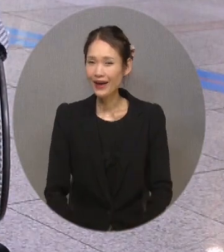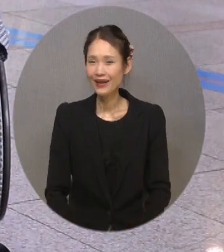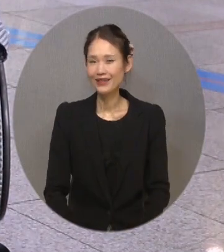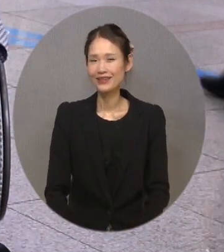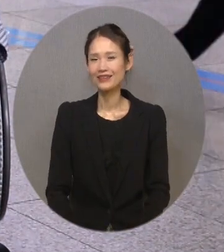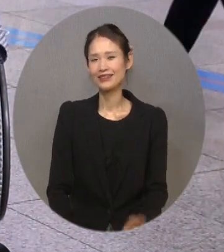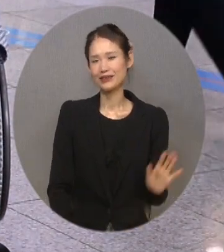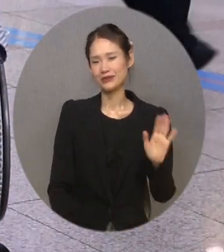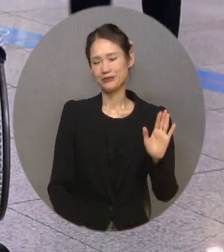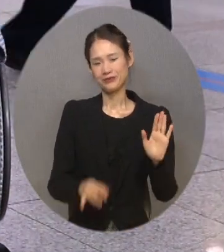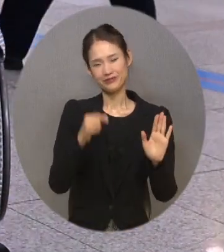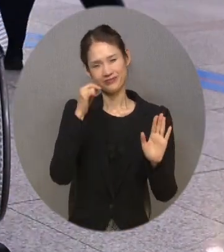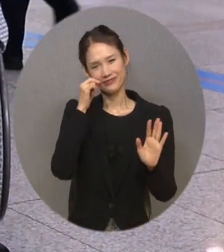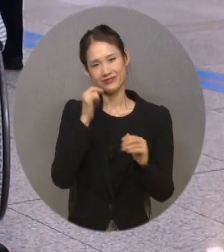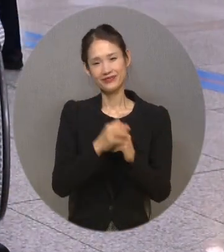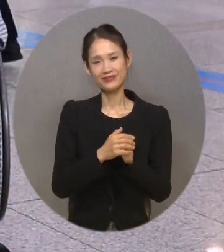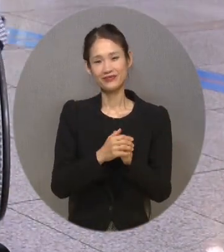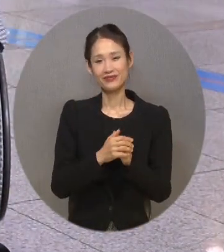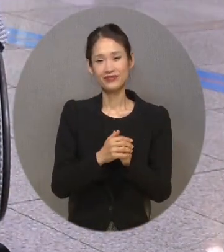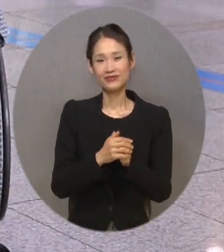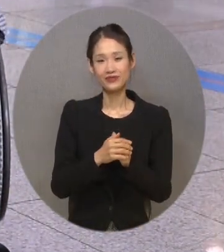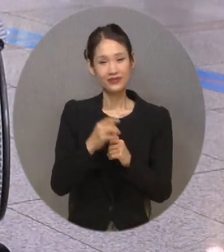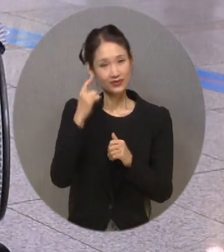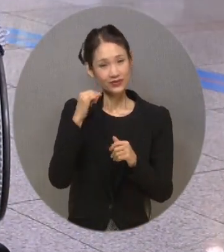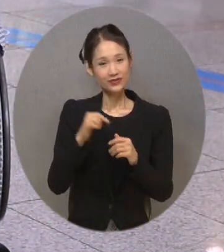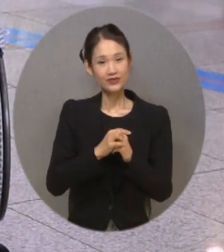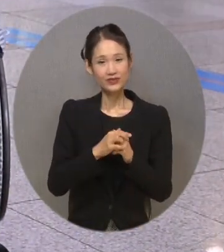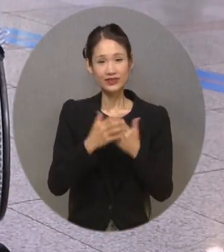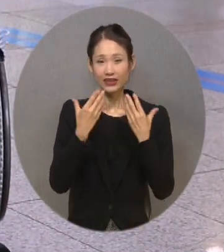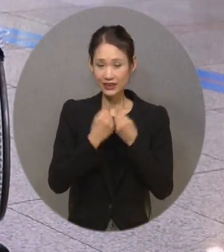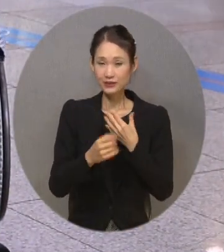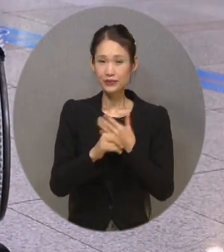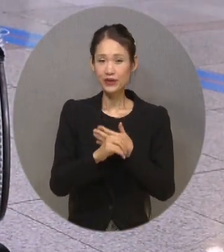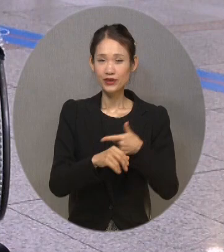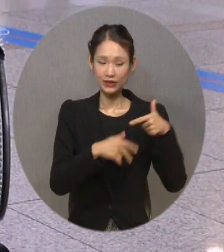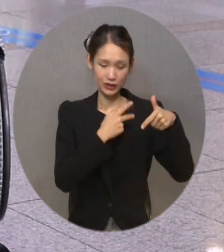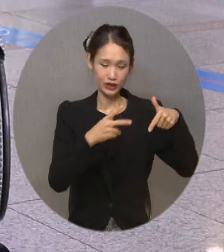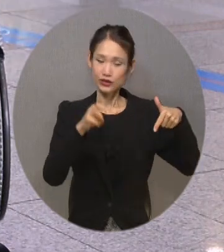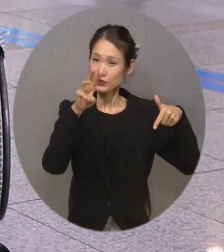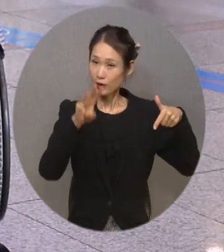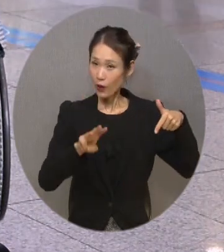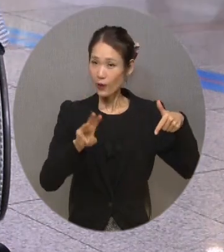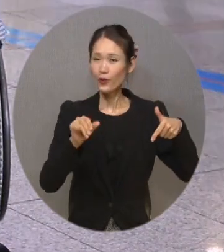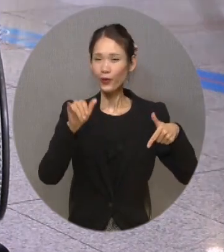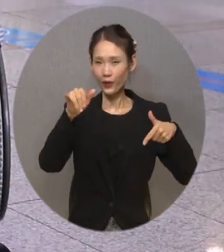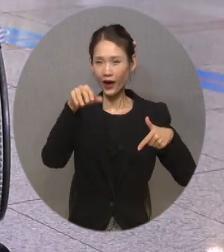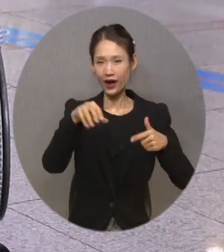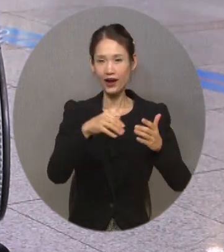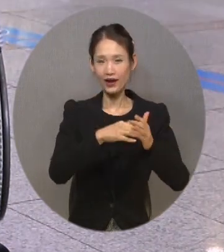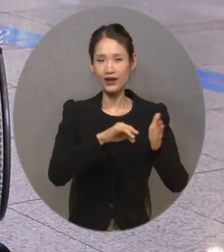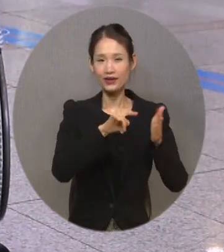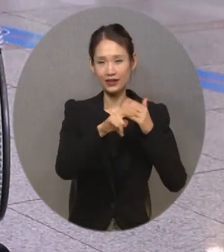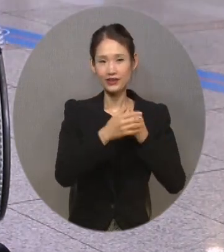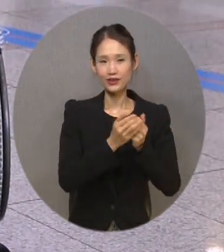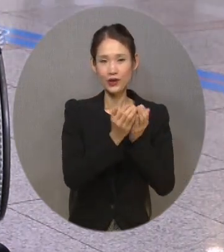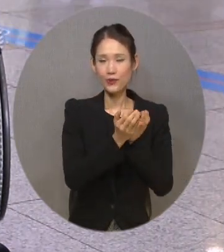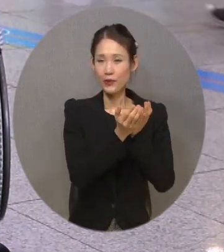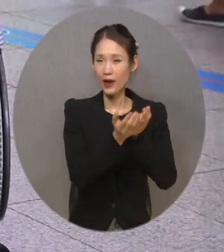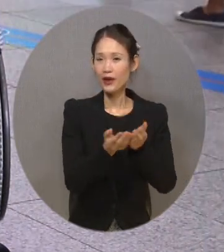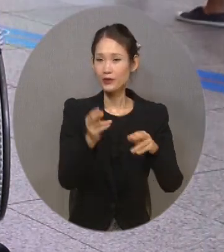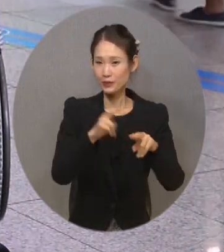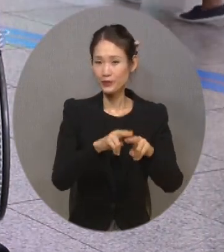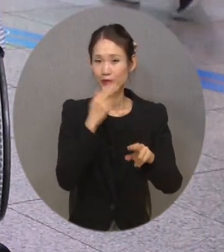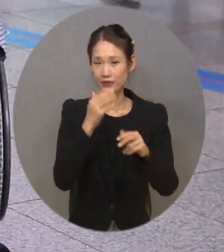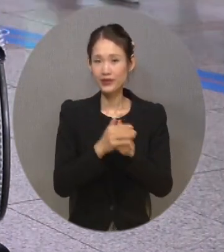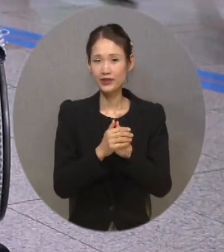일본은 아, 일본 왜 안 볼까? 아니, 우리가 예를 들어서 여기도 인천공항 가가지고 비행기 타고 갈 수도 있고, 배 타고 가도 부산 가서 배 타고 갈 수도 있고, 그럼 일본